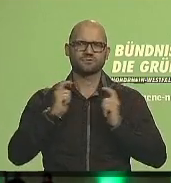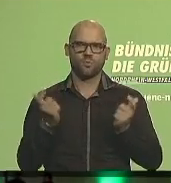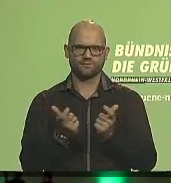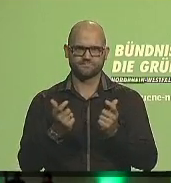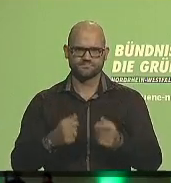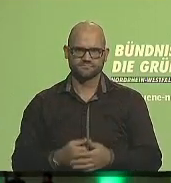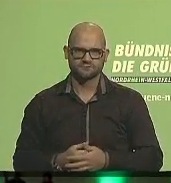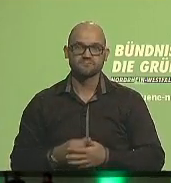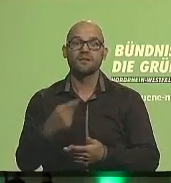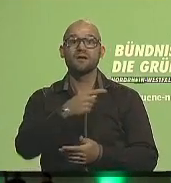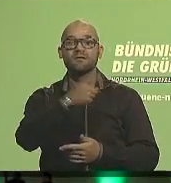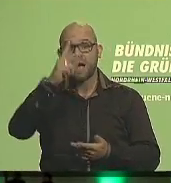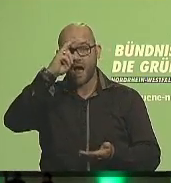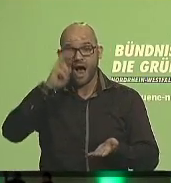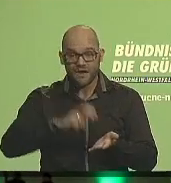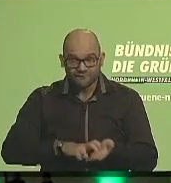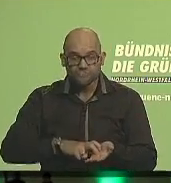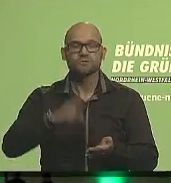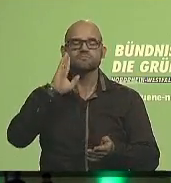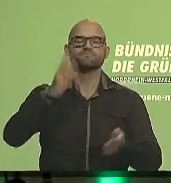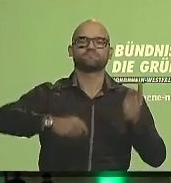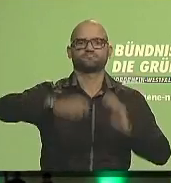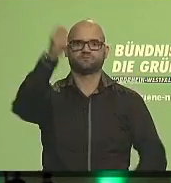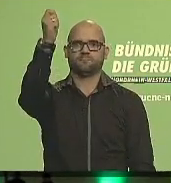ums Kartenzeichen.